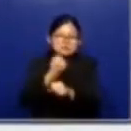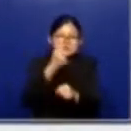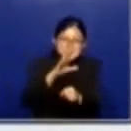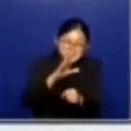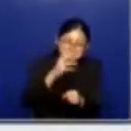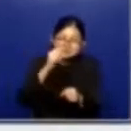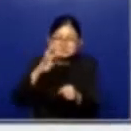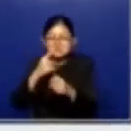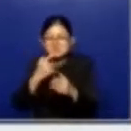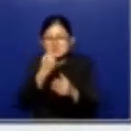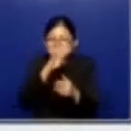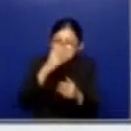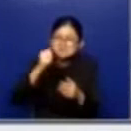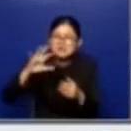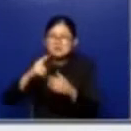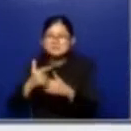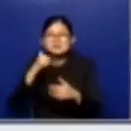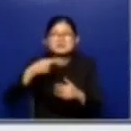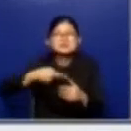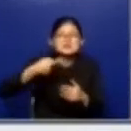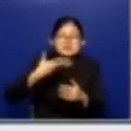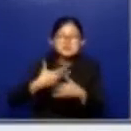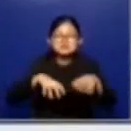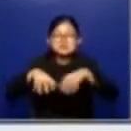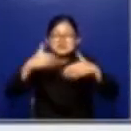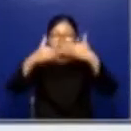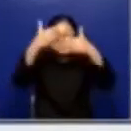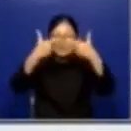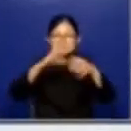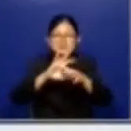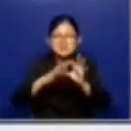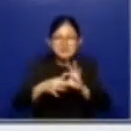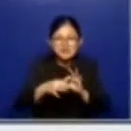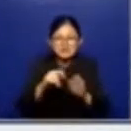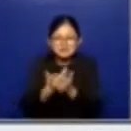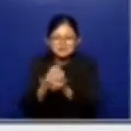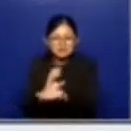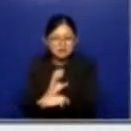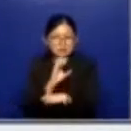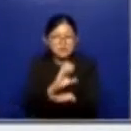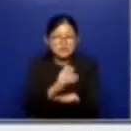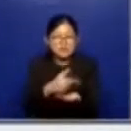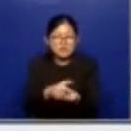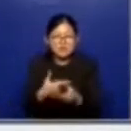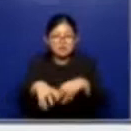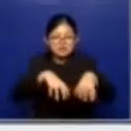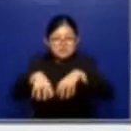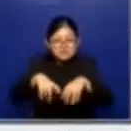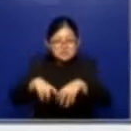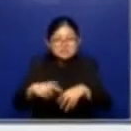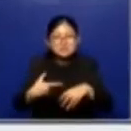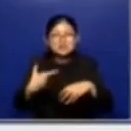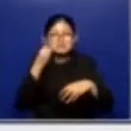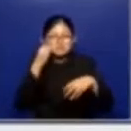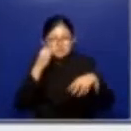กีฬาต้านยาเสพติดเหมือนเดิมแล้วก็นะครับหน่วยงานต่างๆได้รับเม็ดเงินงบประมาณไปแล้วก็ทำเรื่องหมู่บ้านปลอดยาเสพติ